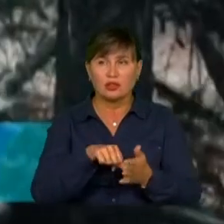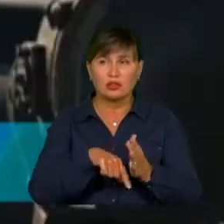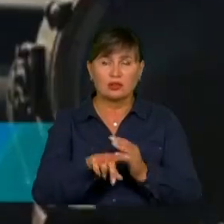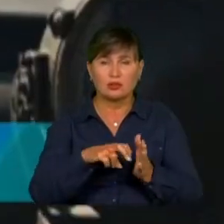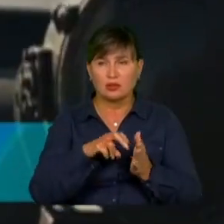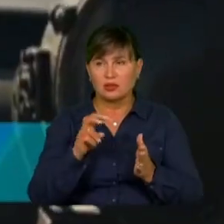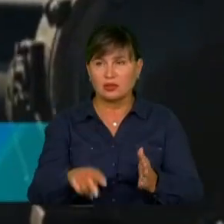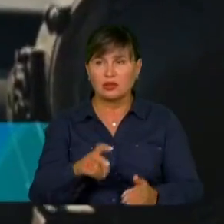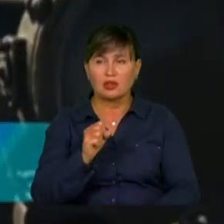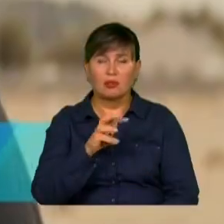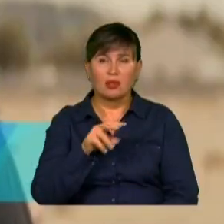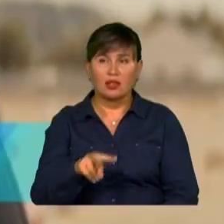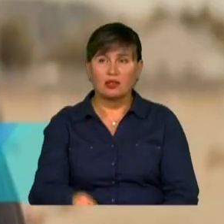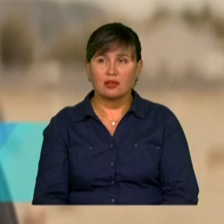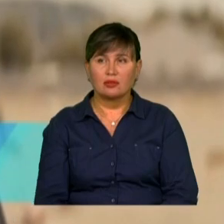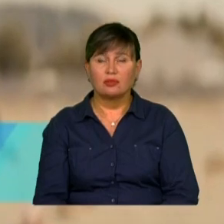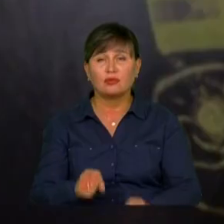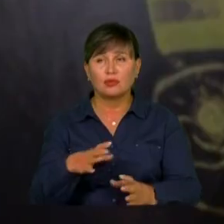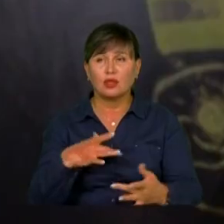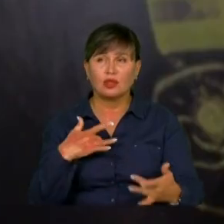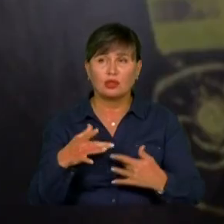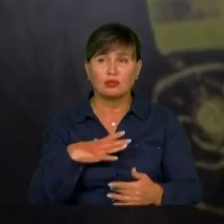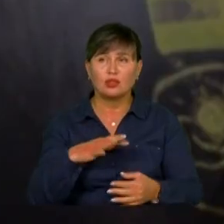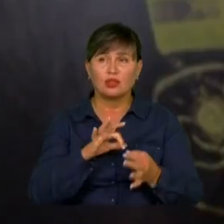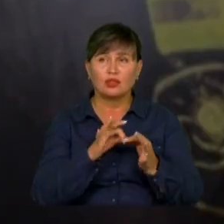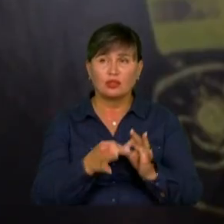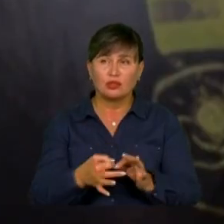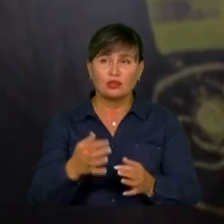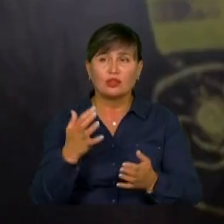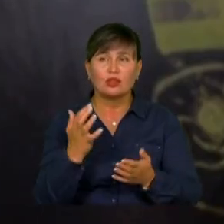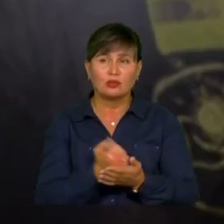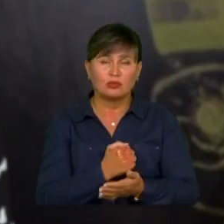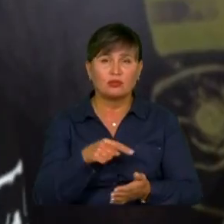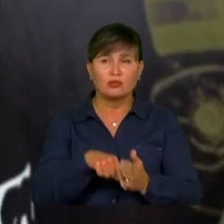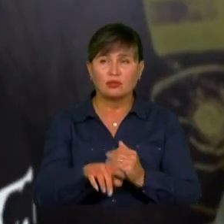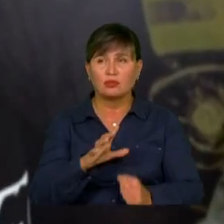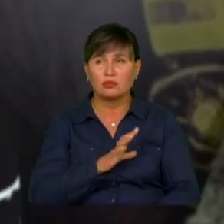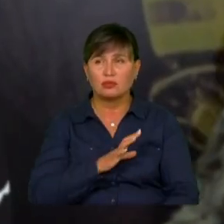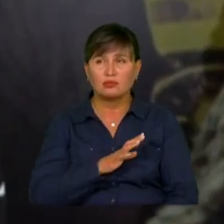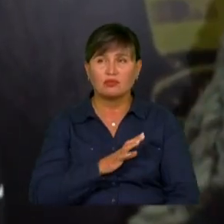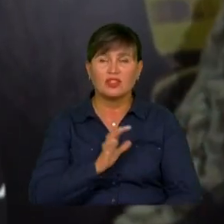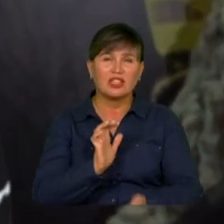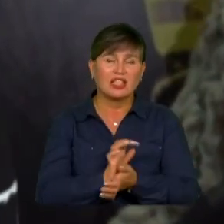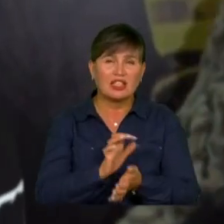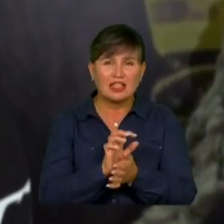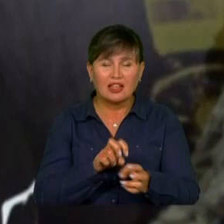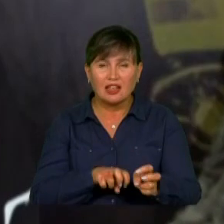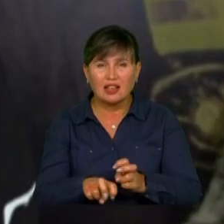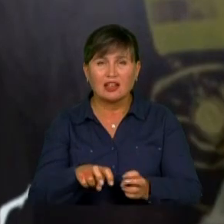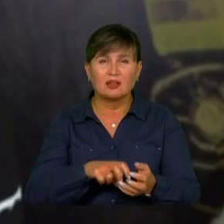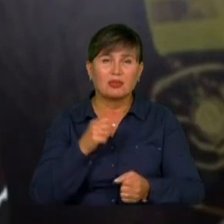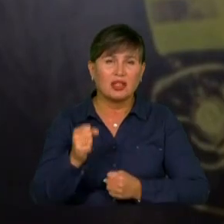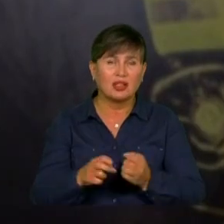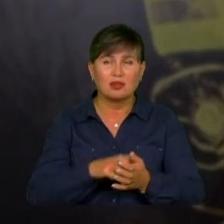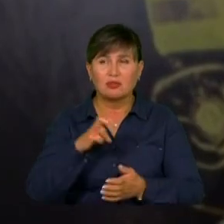отставке Камал Жаксылыков. Может быть, актерам было сложно, потому что им приходилось и ползать в грязи, и бегать, и прыгать. Очень